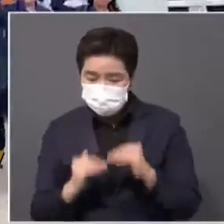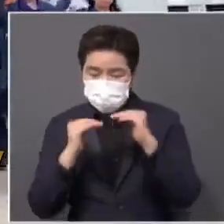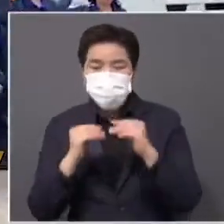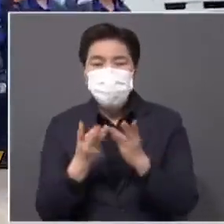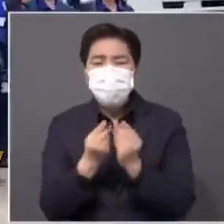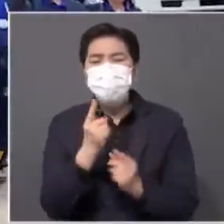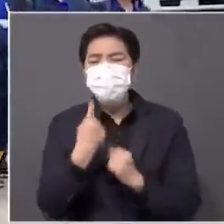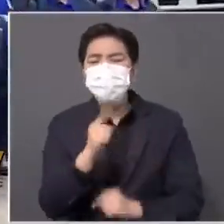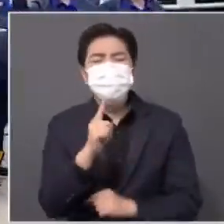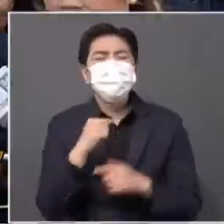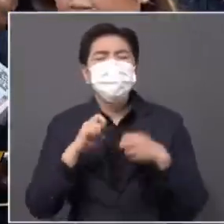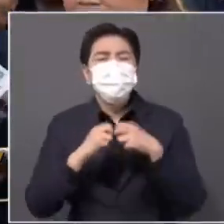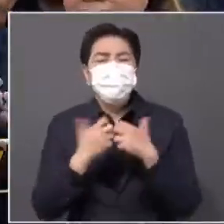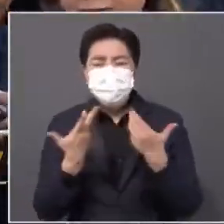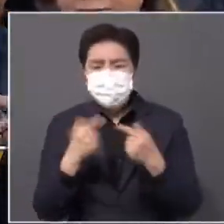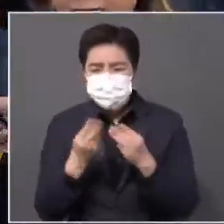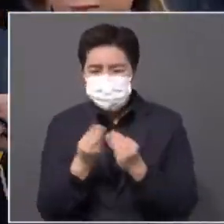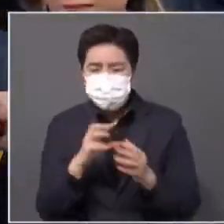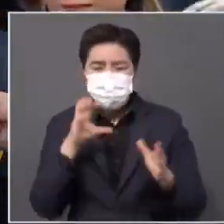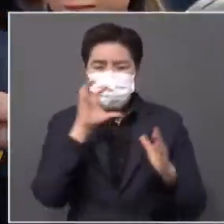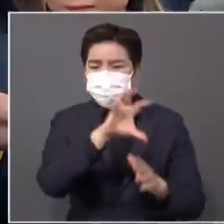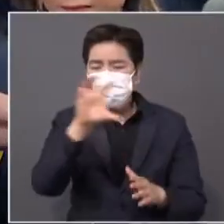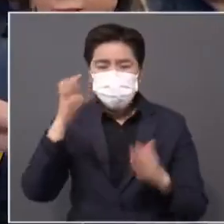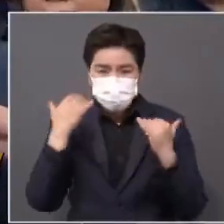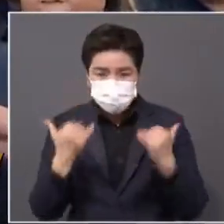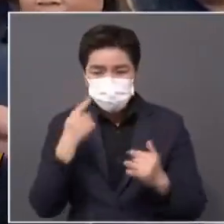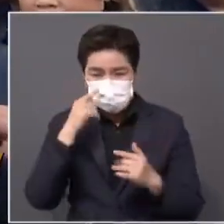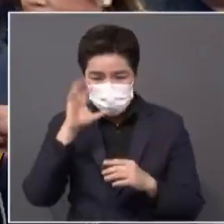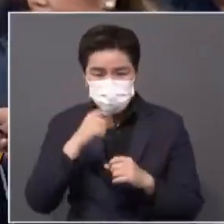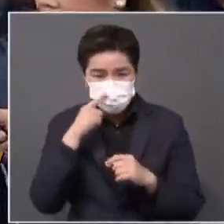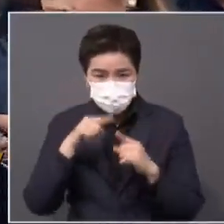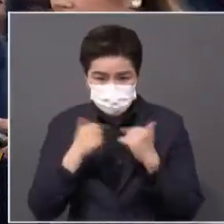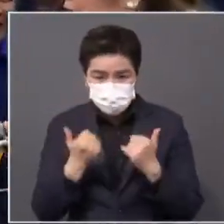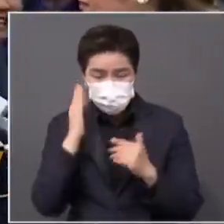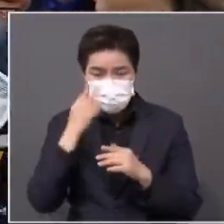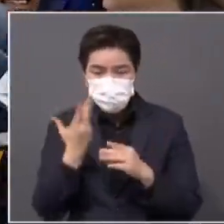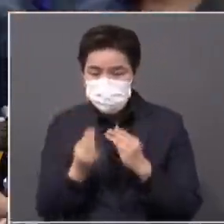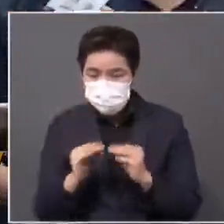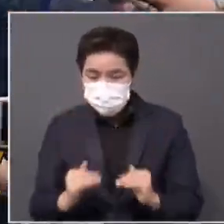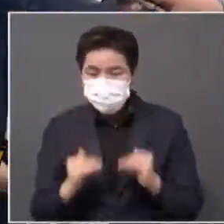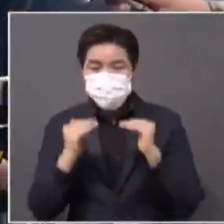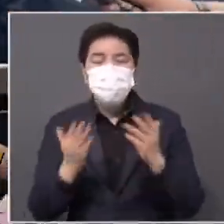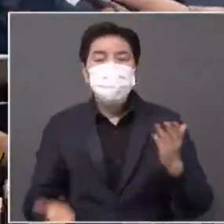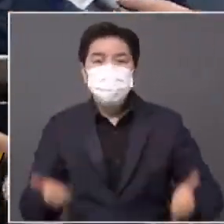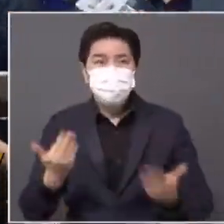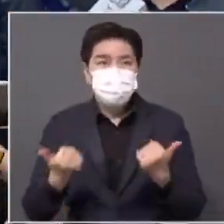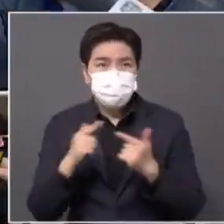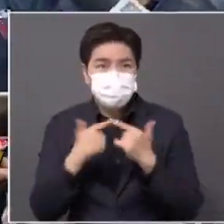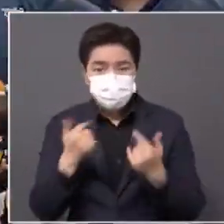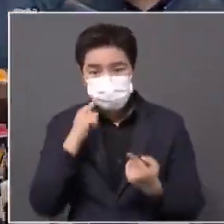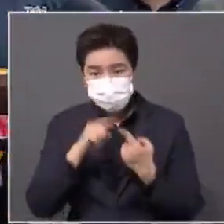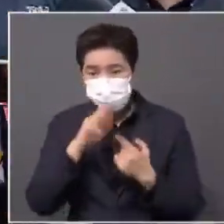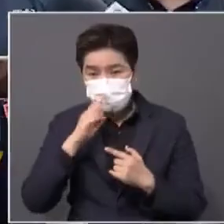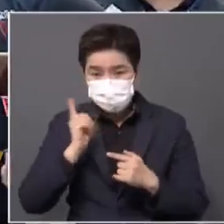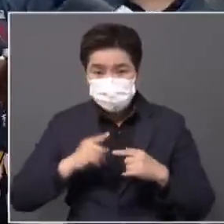ยังคงเป็นเลขตัวเดียวอีกทั้งจะมีการติดหมายเลขตามป้ายหาเสียงทันทีเพื่อเอาเคล็ดแม้นภายหลังลำดับอาจจะถูกเลื่อนก็ตามทั้งนี้